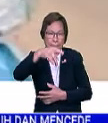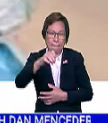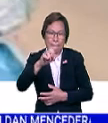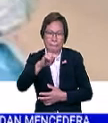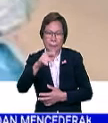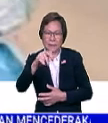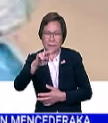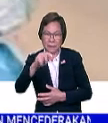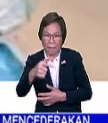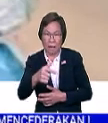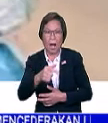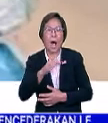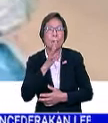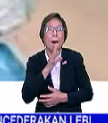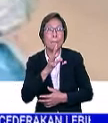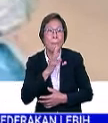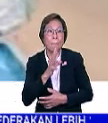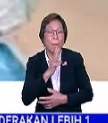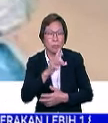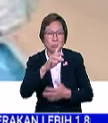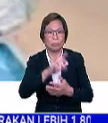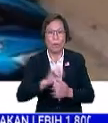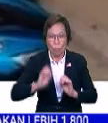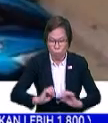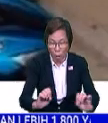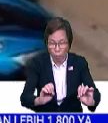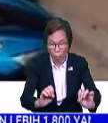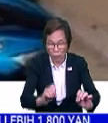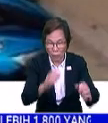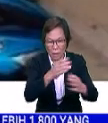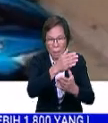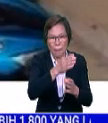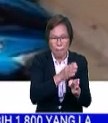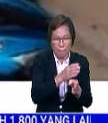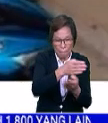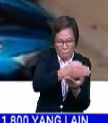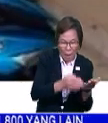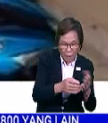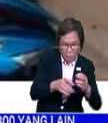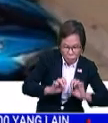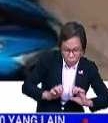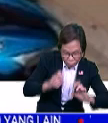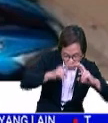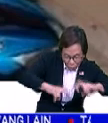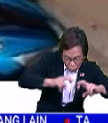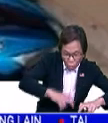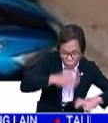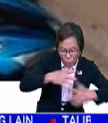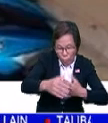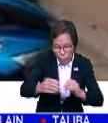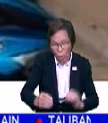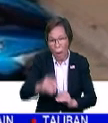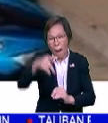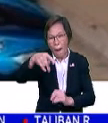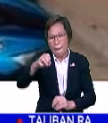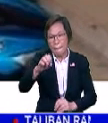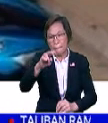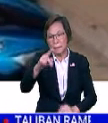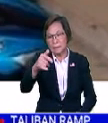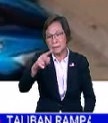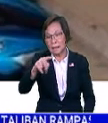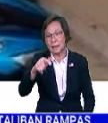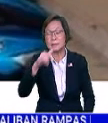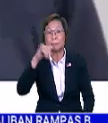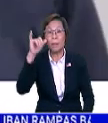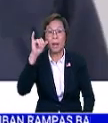disparition hamizah berkata hasil operasi bagian siasat tanda penguatkuasaan traffic Ibu pejabat polis daerah pedang semalam